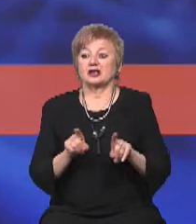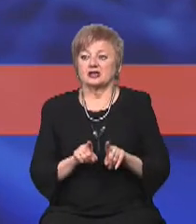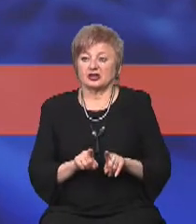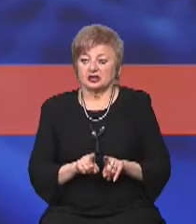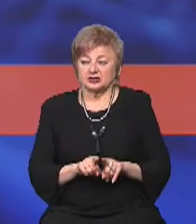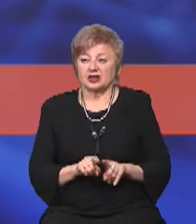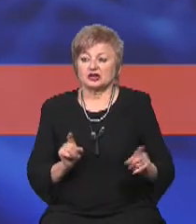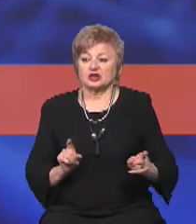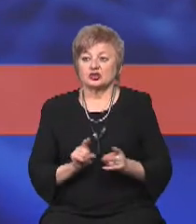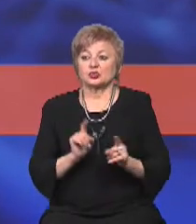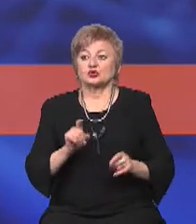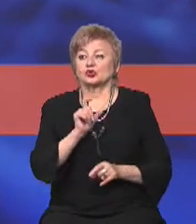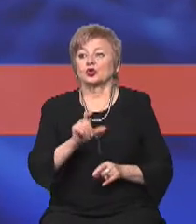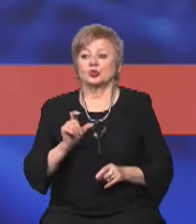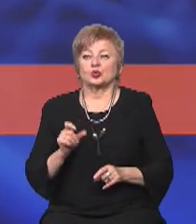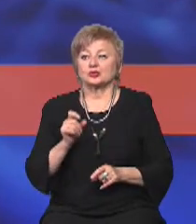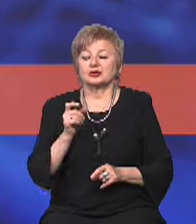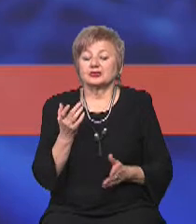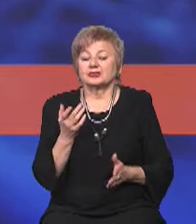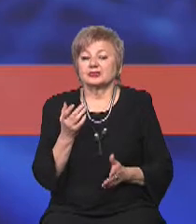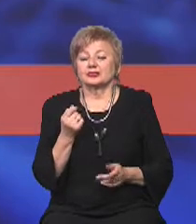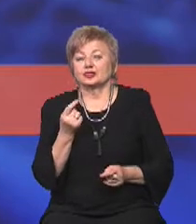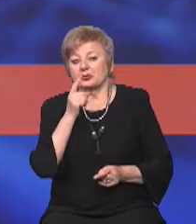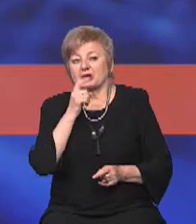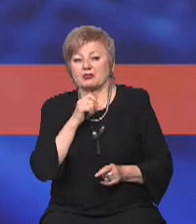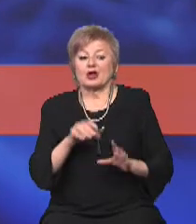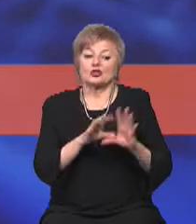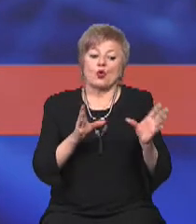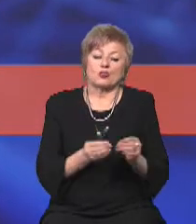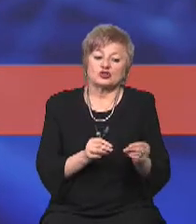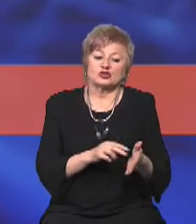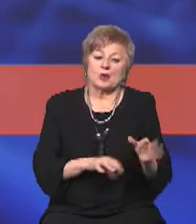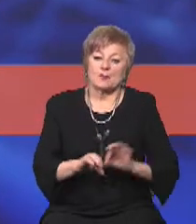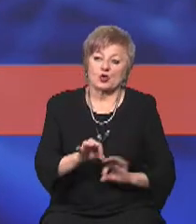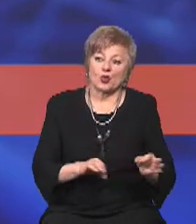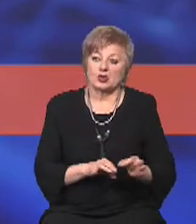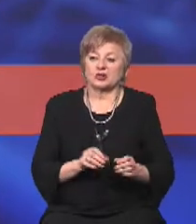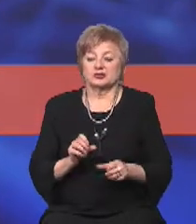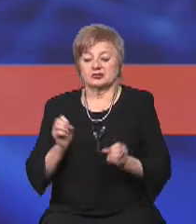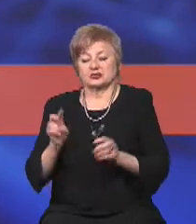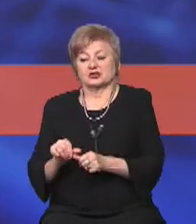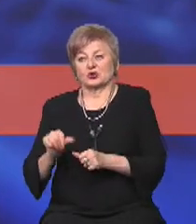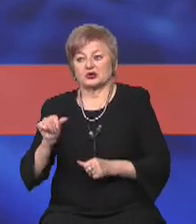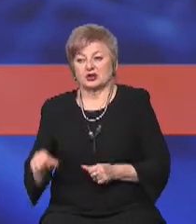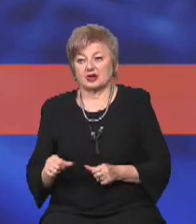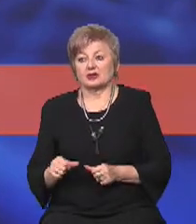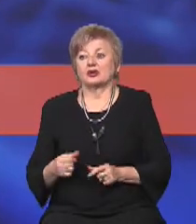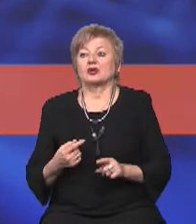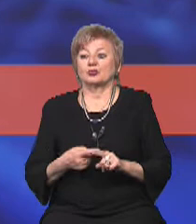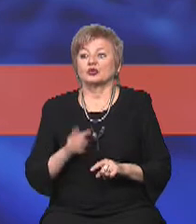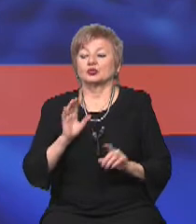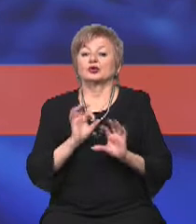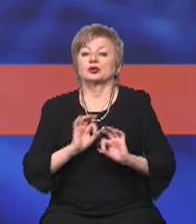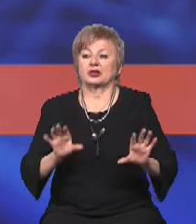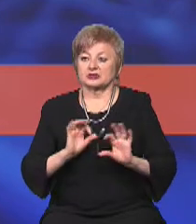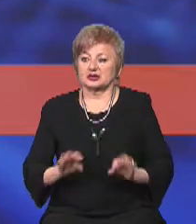зіткнулися з тим, що люди дуже часто не розуміють, де є загальний проєкт, де є саме сектор житлово-комунального господарства. На це будемо звертати увагу